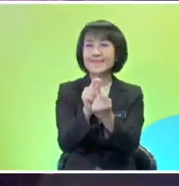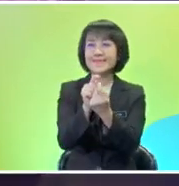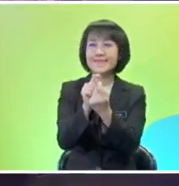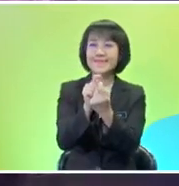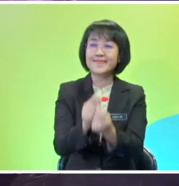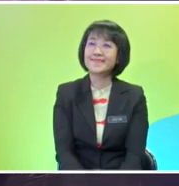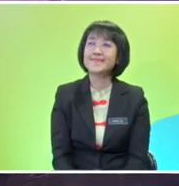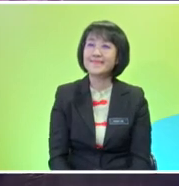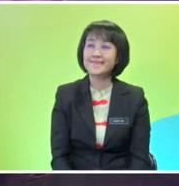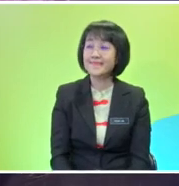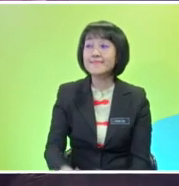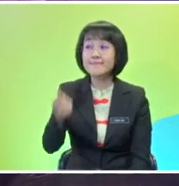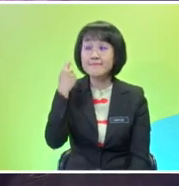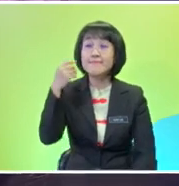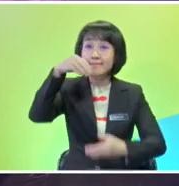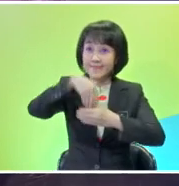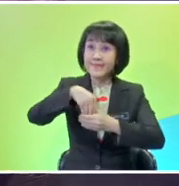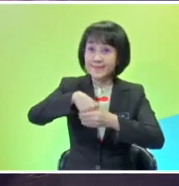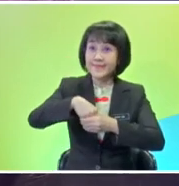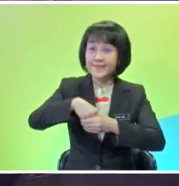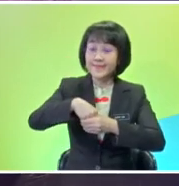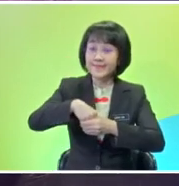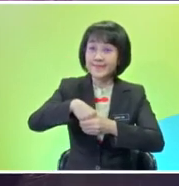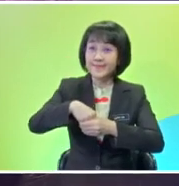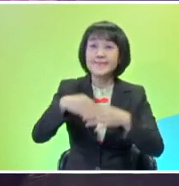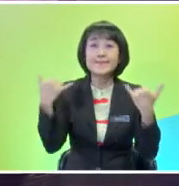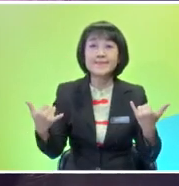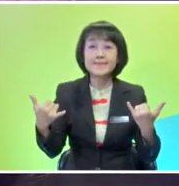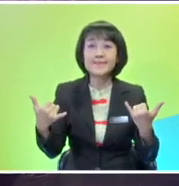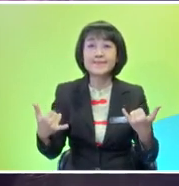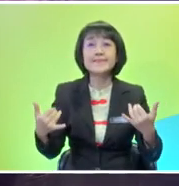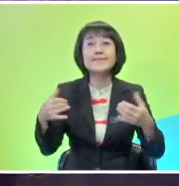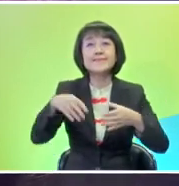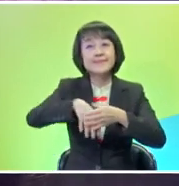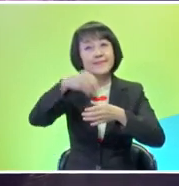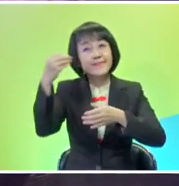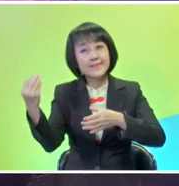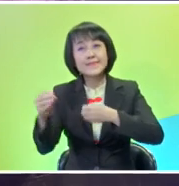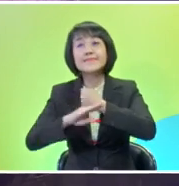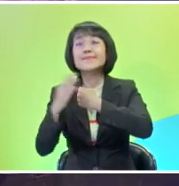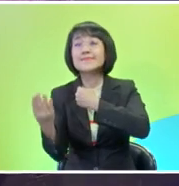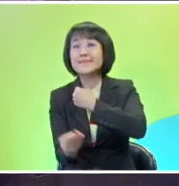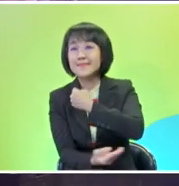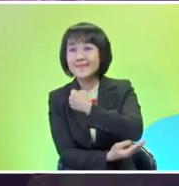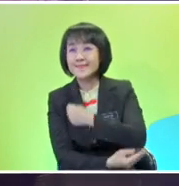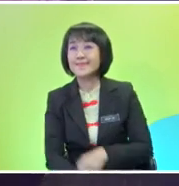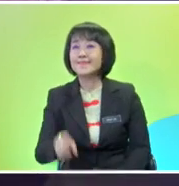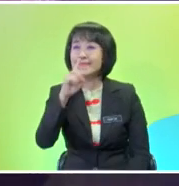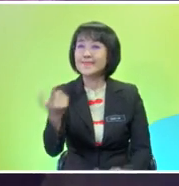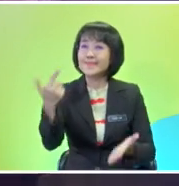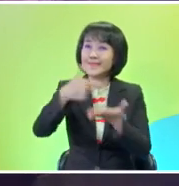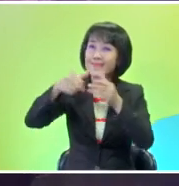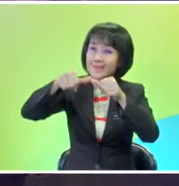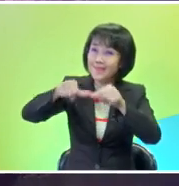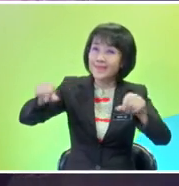sekali tadi di dalam sekarang dia berada di lu di luar satu lagi saya bagikan